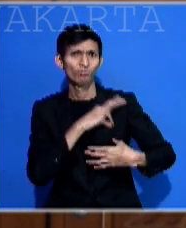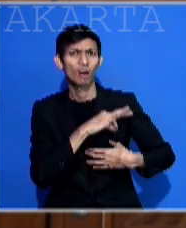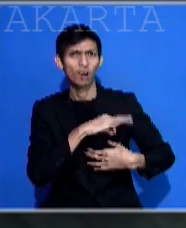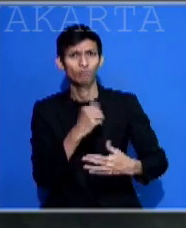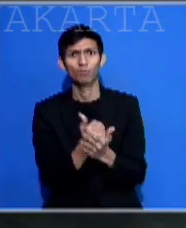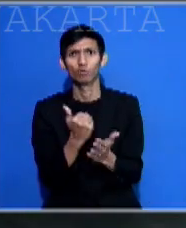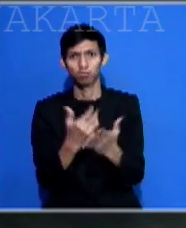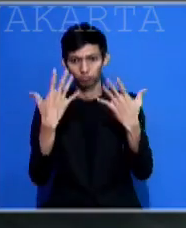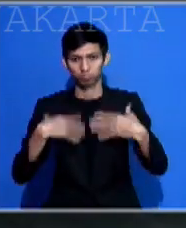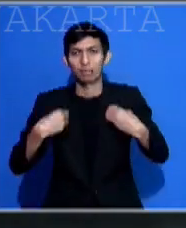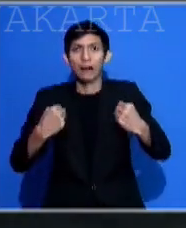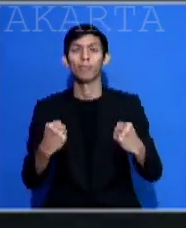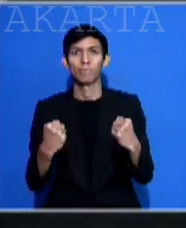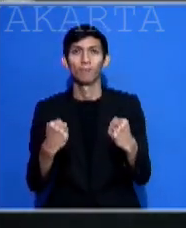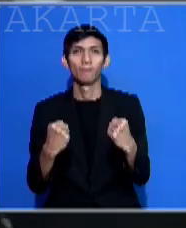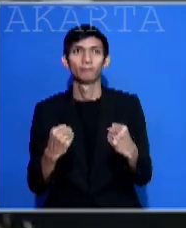kasarasan.